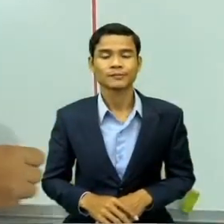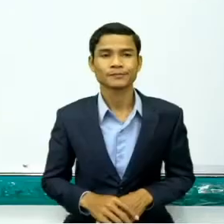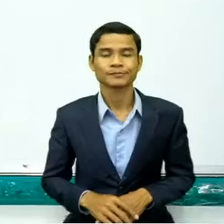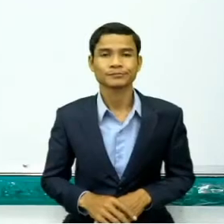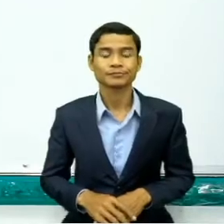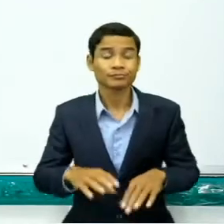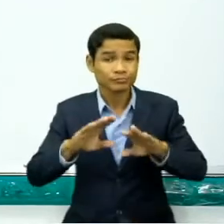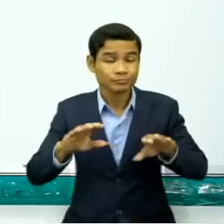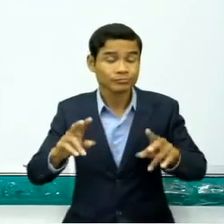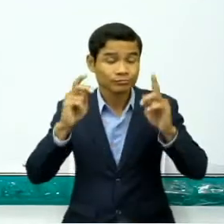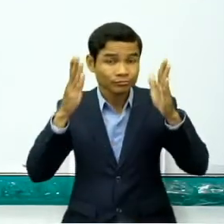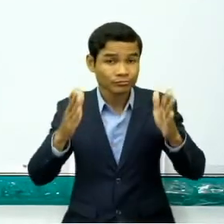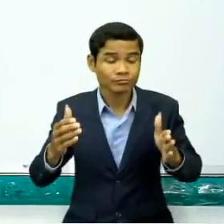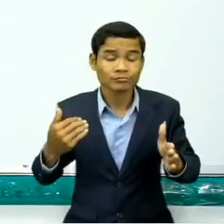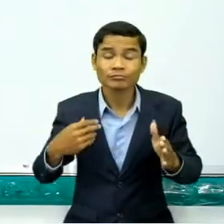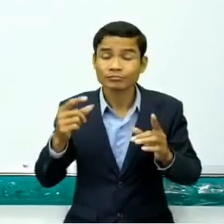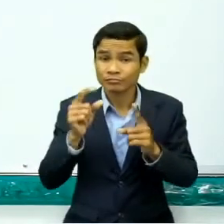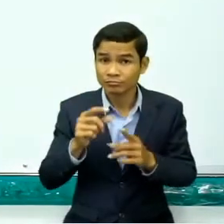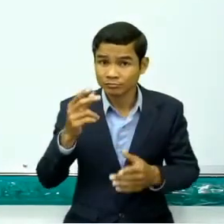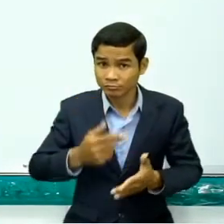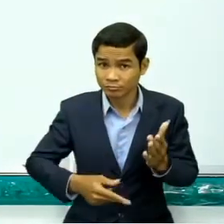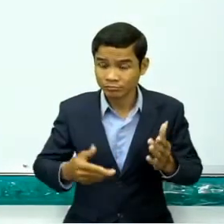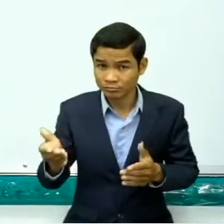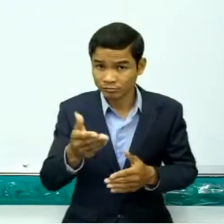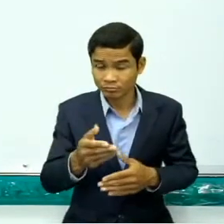ចាំមើលតើអ្នកគ្រូមានពាក្យអ្វី